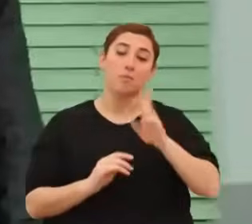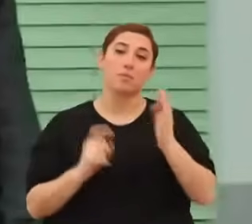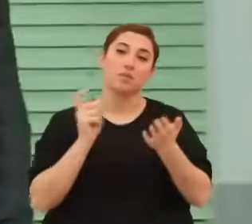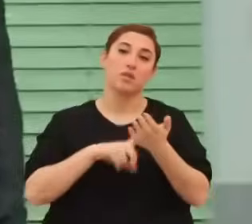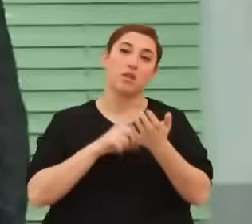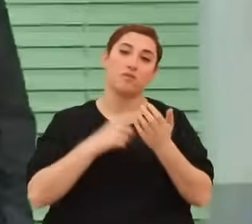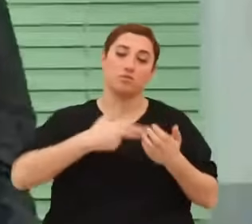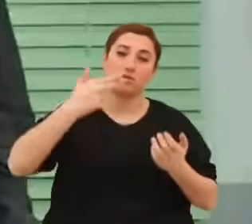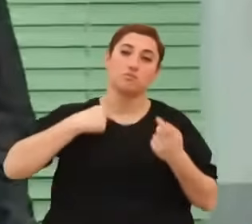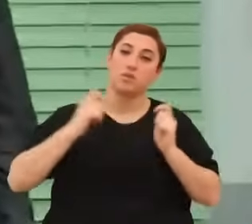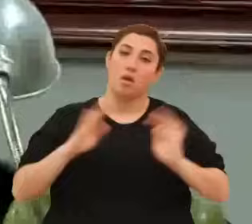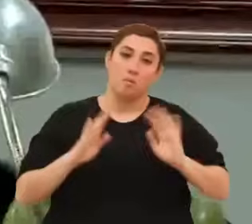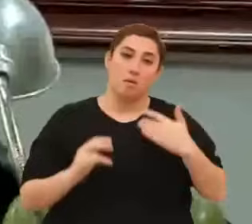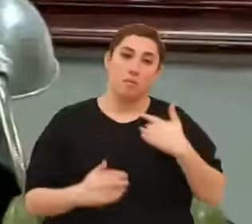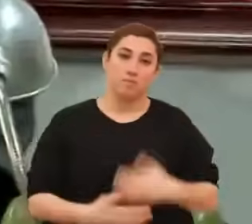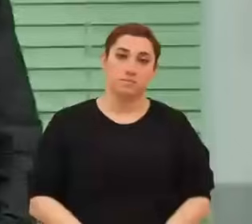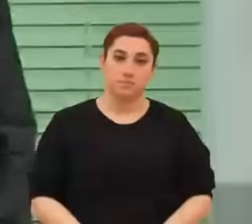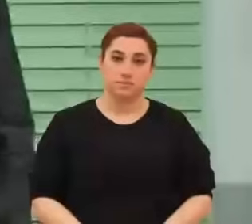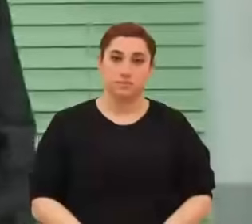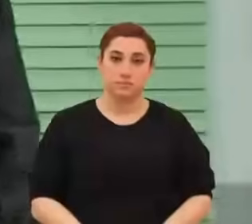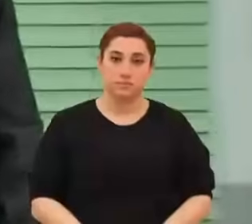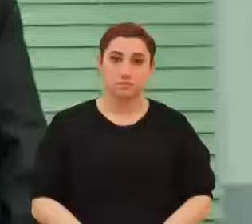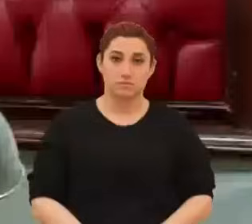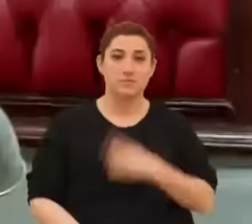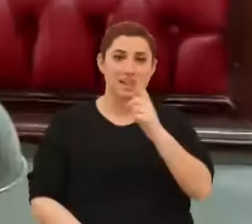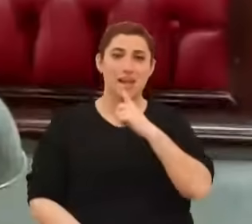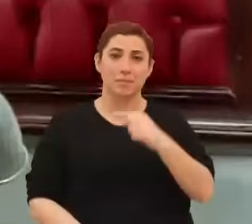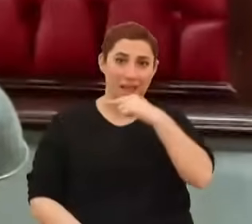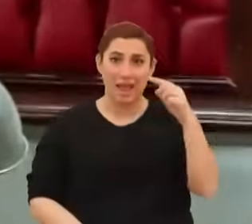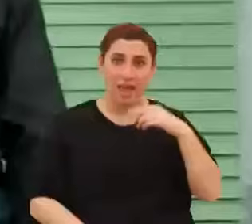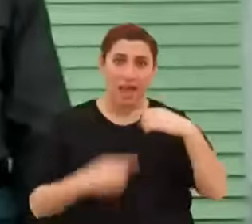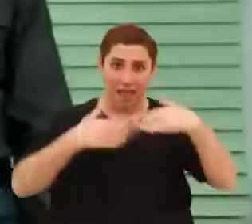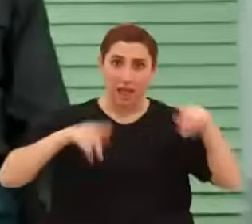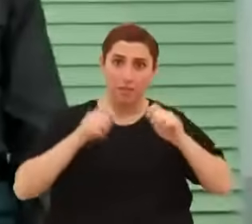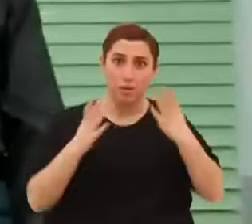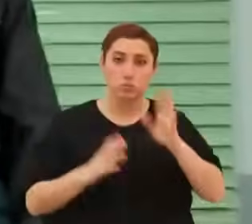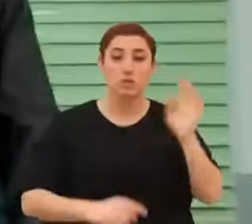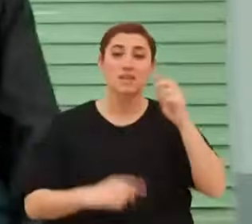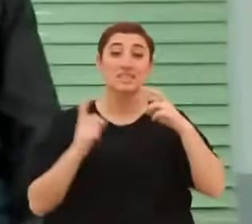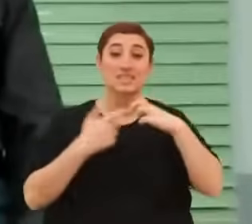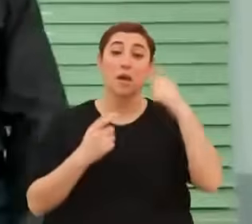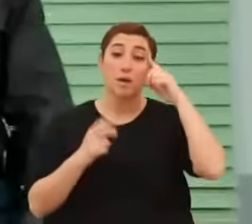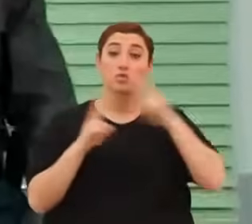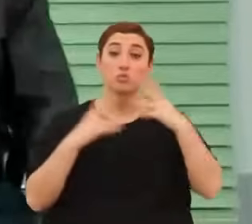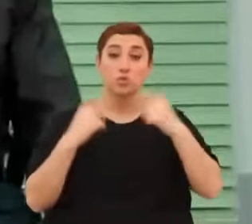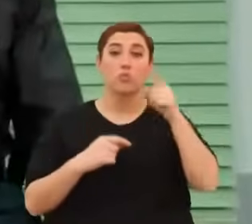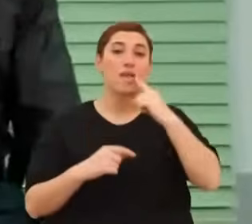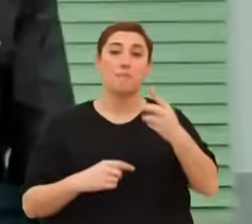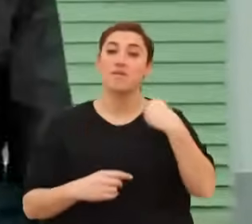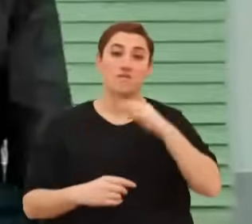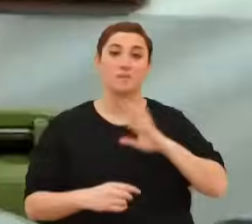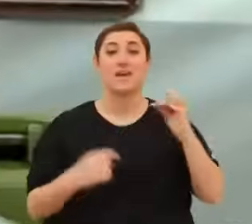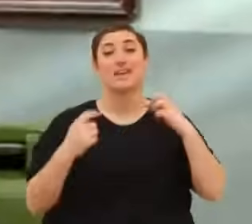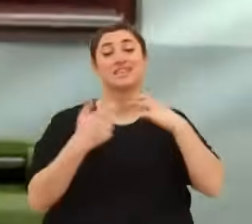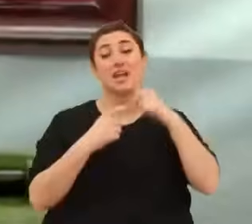tavuğun robot resmi çizecek halim yok burada. Sen emirlere karşı mı geliyorsun Yusuf? Rıza başkomiserim olsaydı böyle bir emir vermezdi ama.